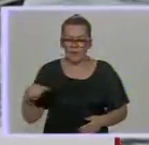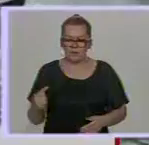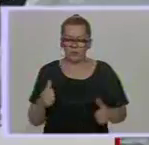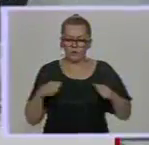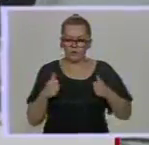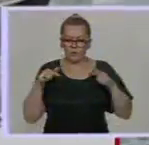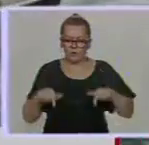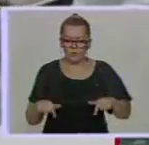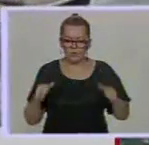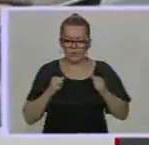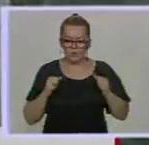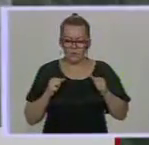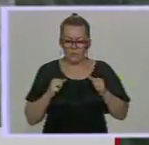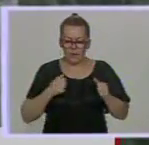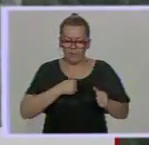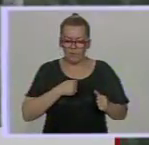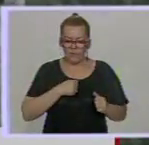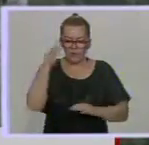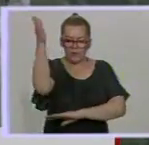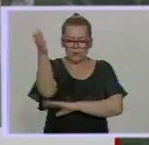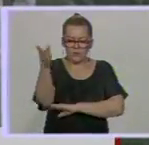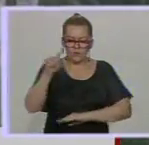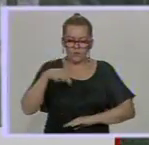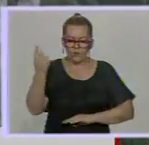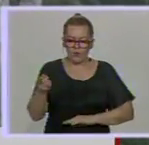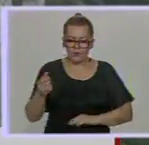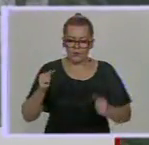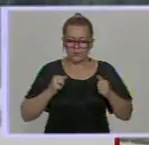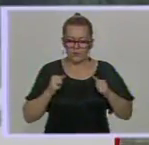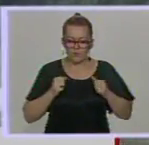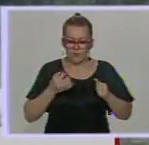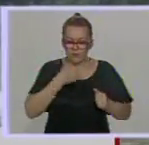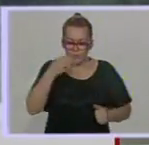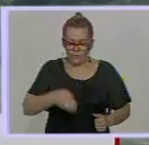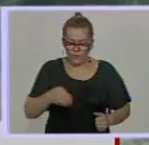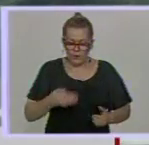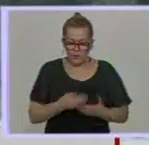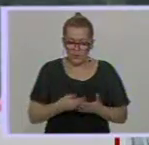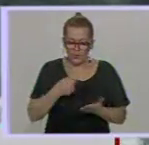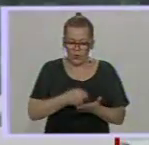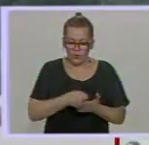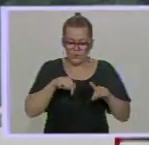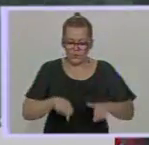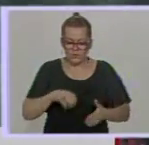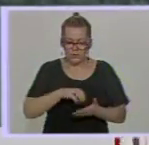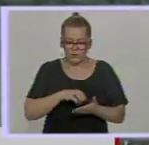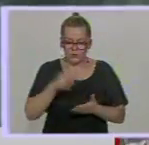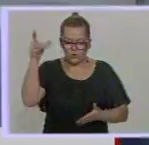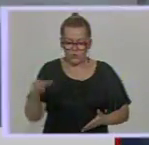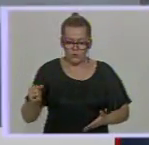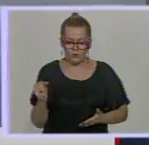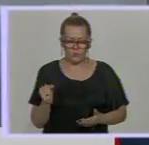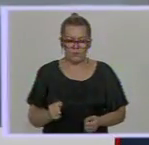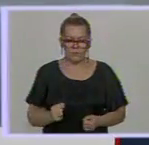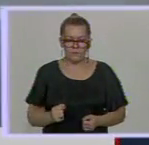această vacanță, ci și proprietarii de pensiuni, care după această vacanță de Rusalii s-au felicitat că au investit în această zonă. Cred că